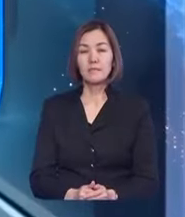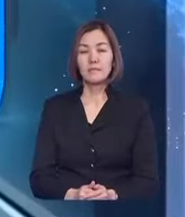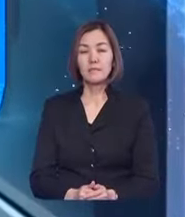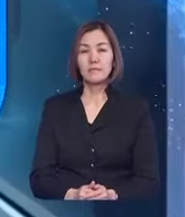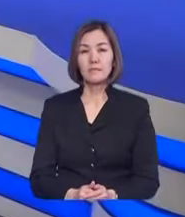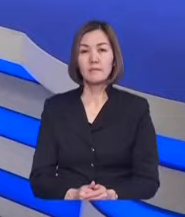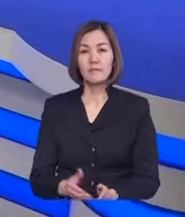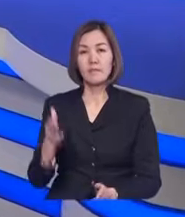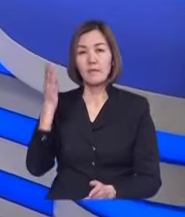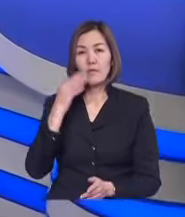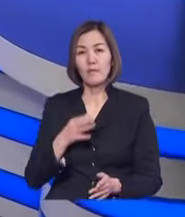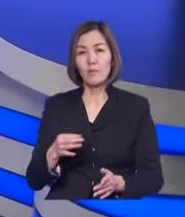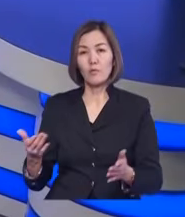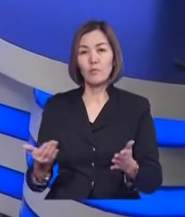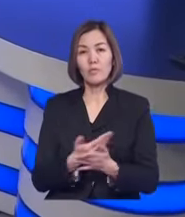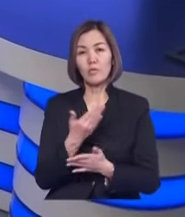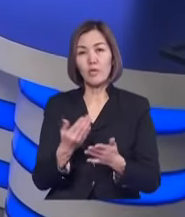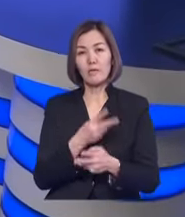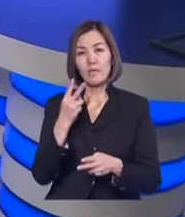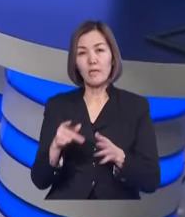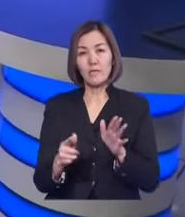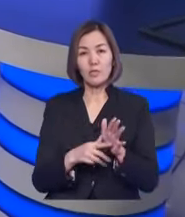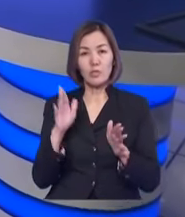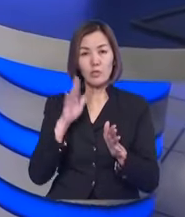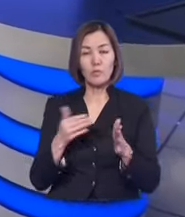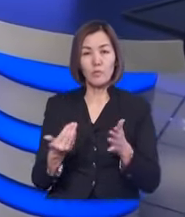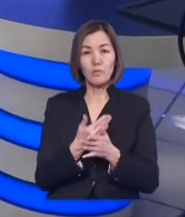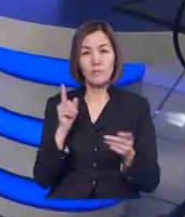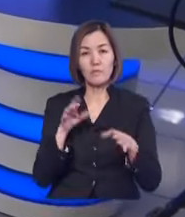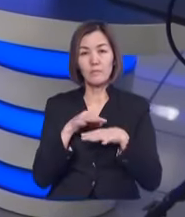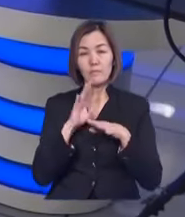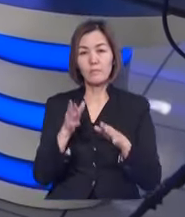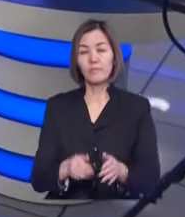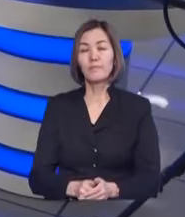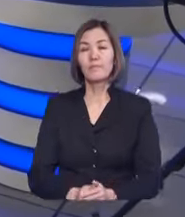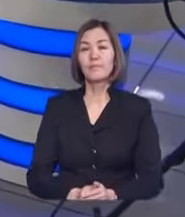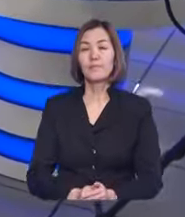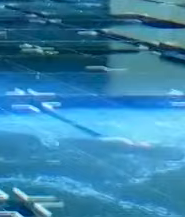облысынан. Бүгінге келіп түскен ақпараттар легі осы, арнадан алыстамаңыздар.